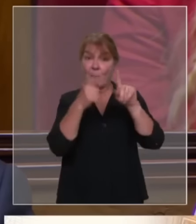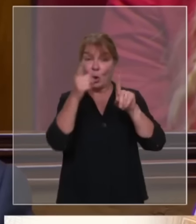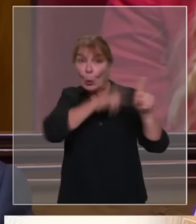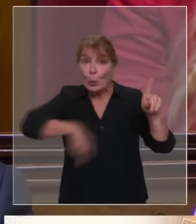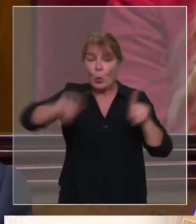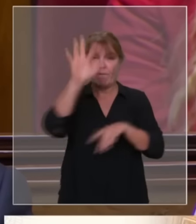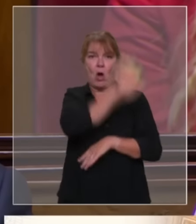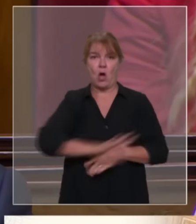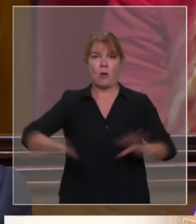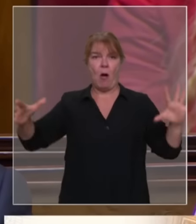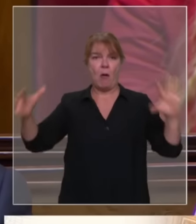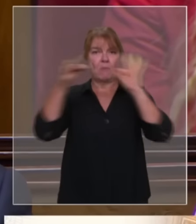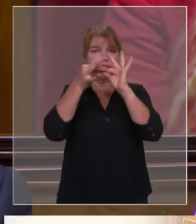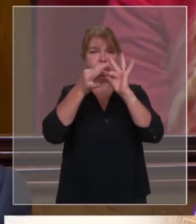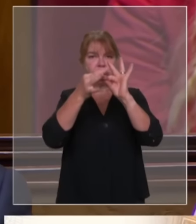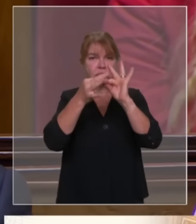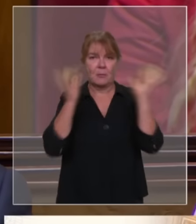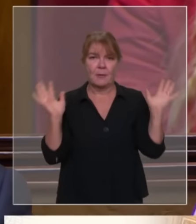Français.